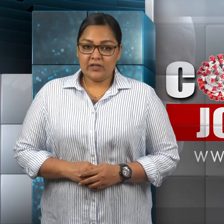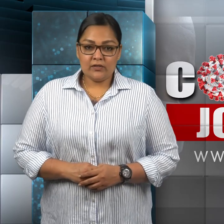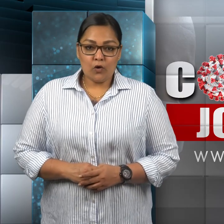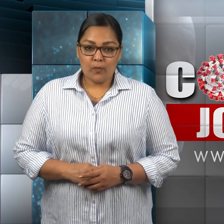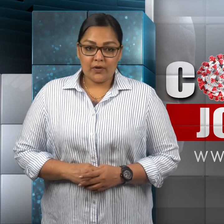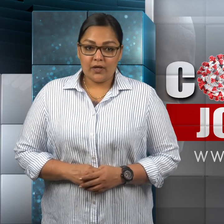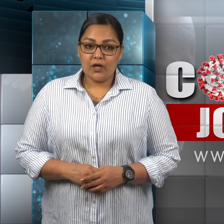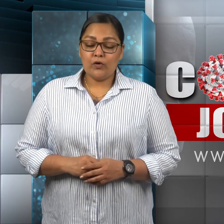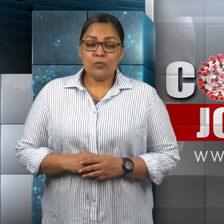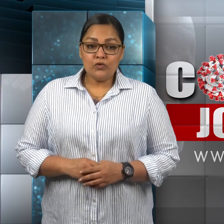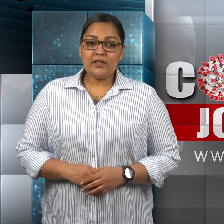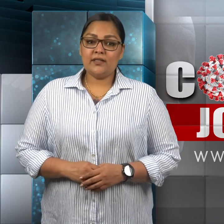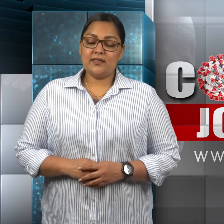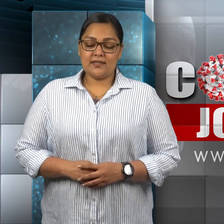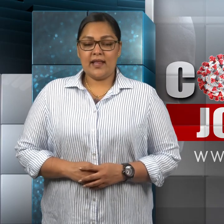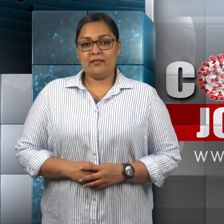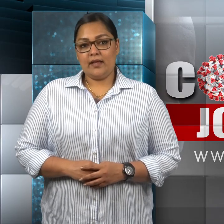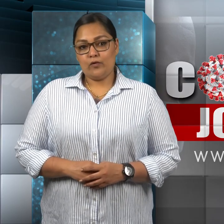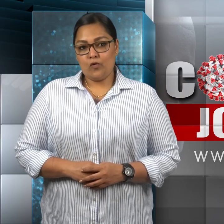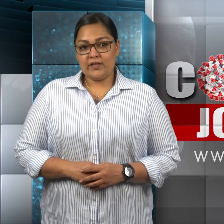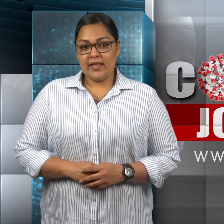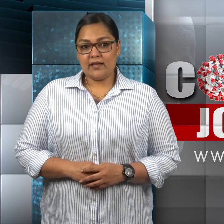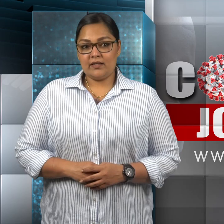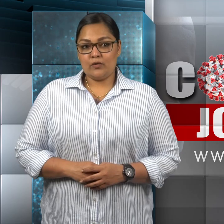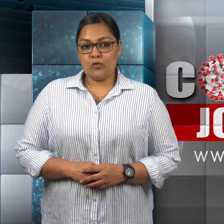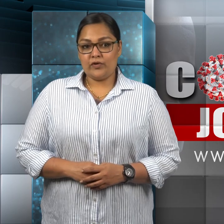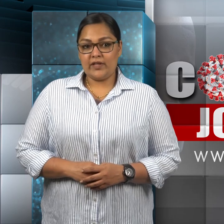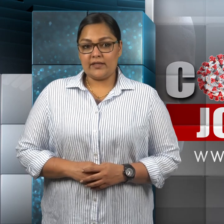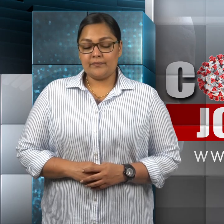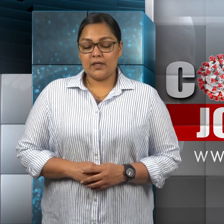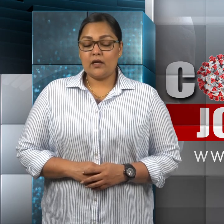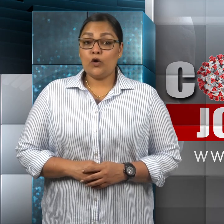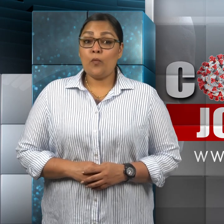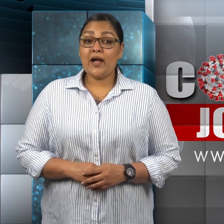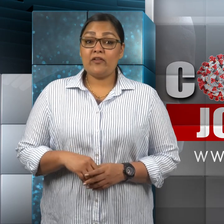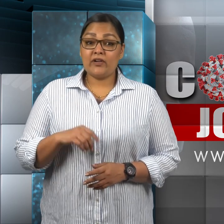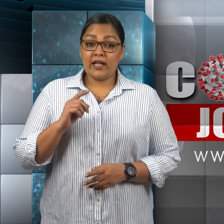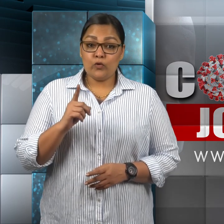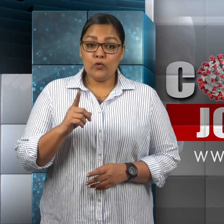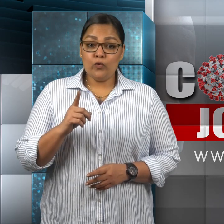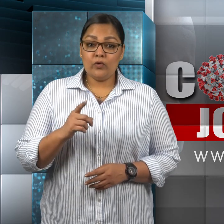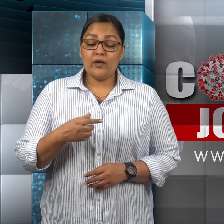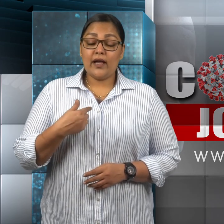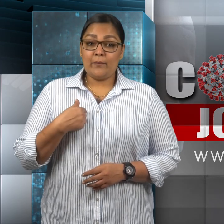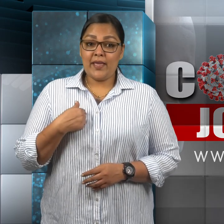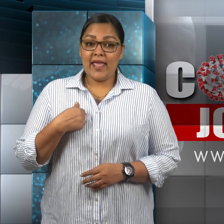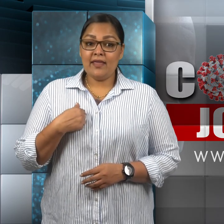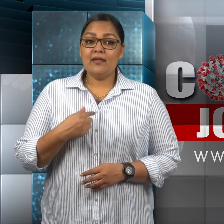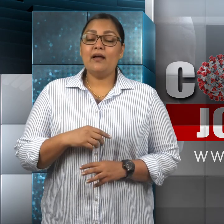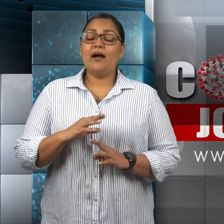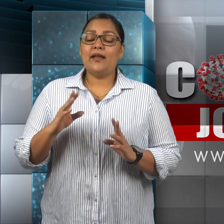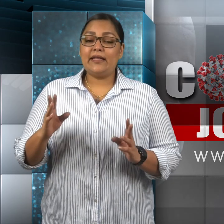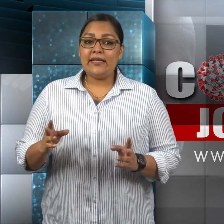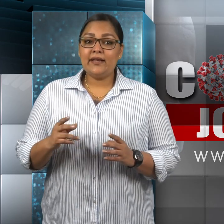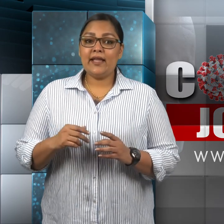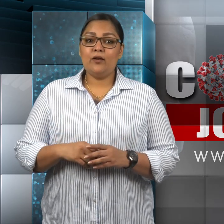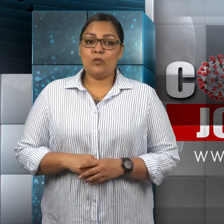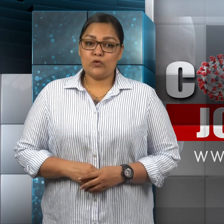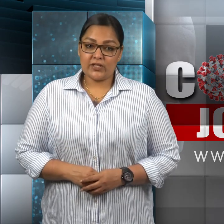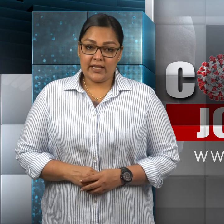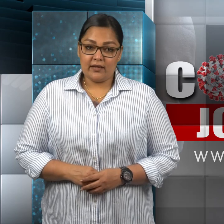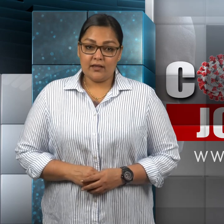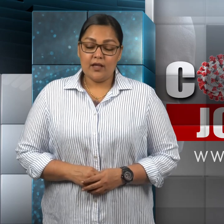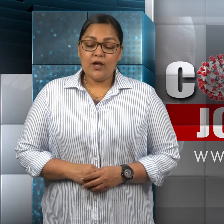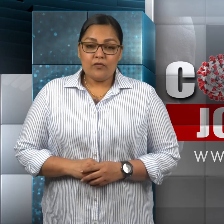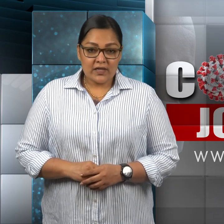We geven niet op. We moeten de strijd tegen COVID-19 overwinnen. Een opgave aan u, aan mij, aan iedereen